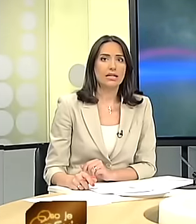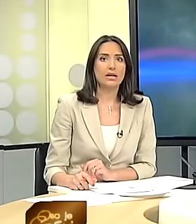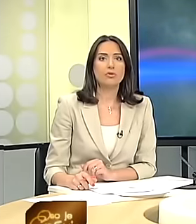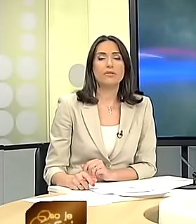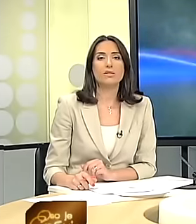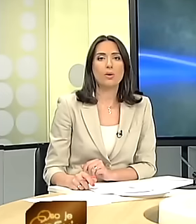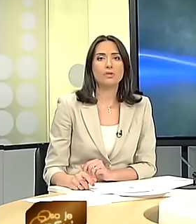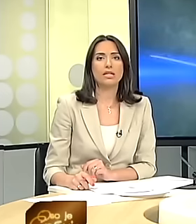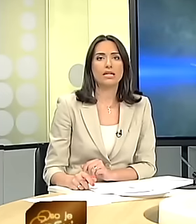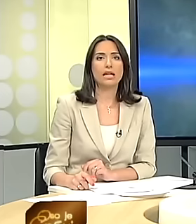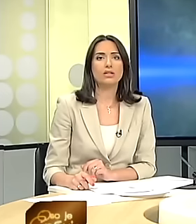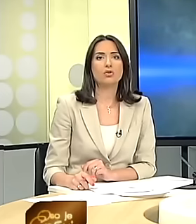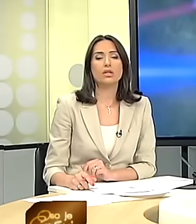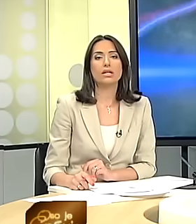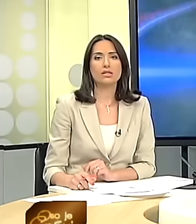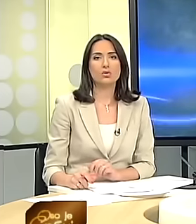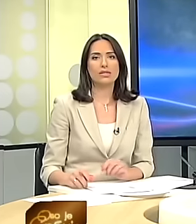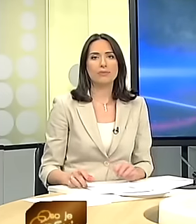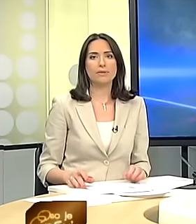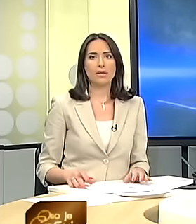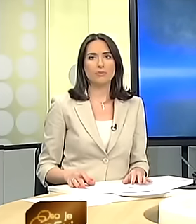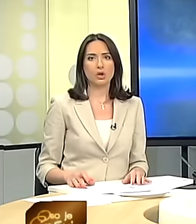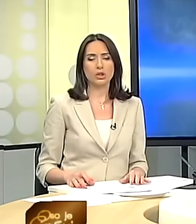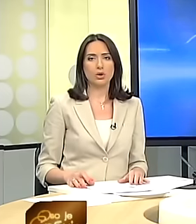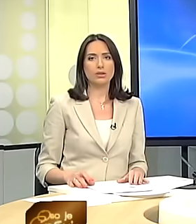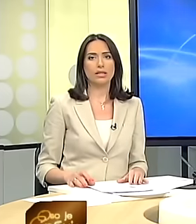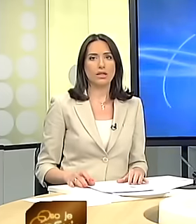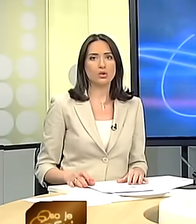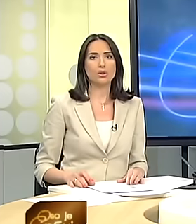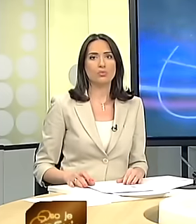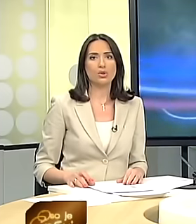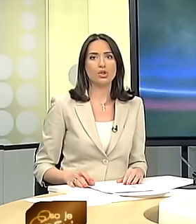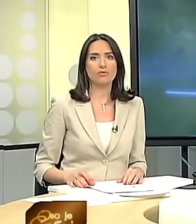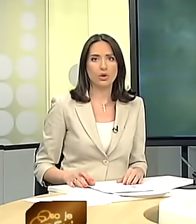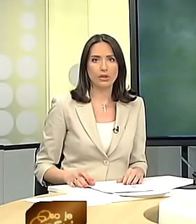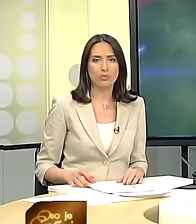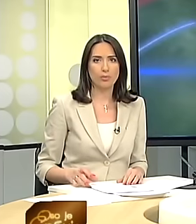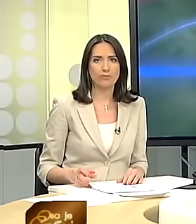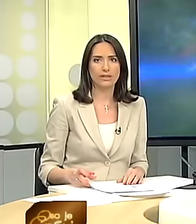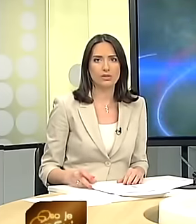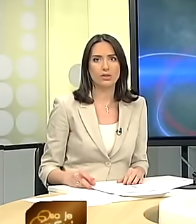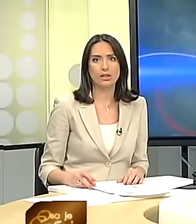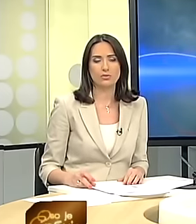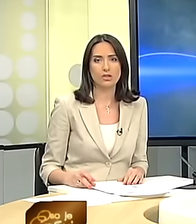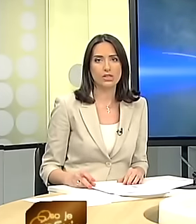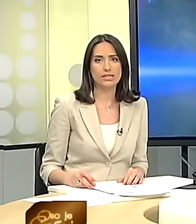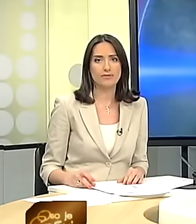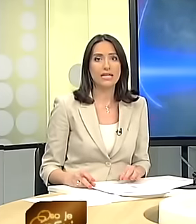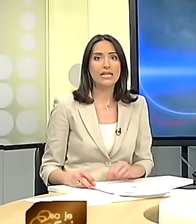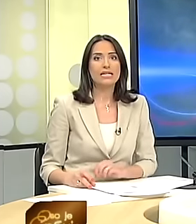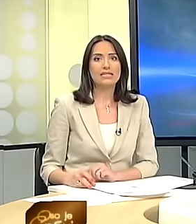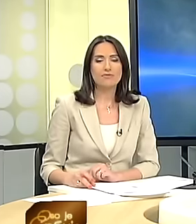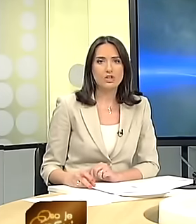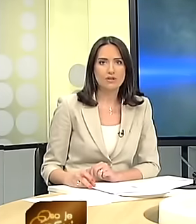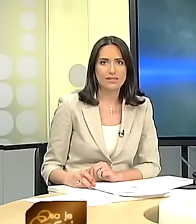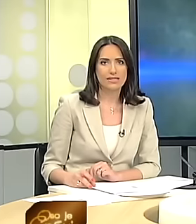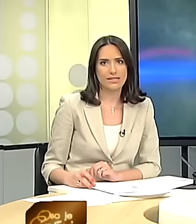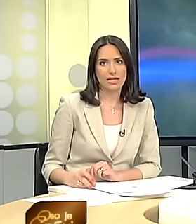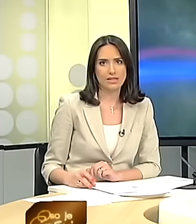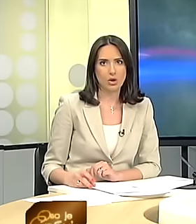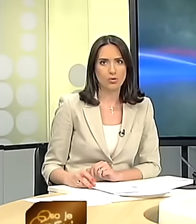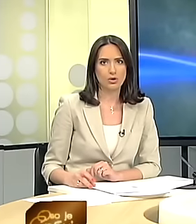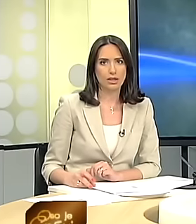sela Grabovica u opštini Kladovo, dakle su u septembra prošle godine nadošle bujične vode i poplavile stotinak domaćinstava, završava